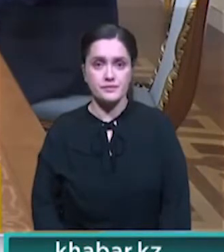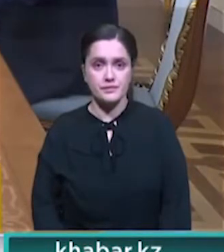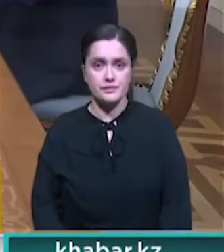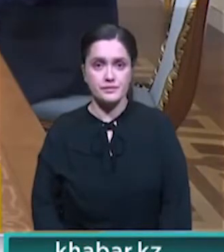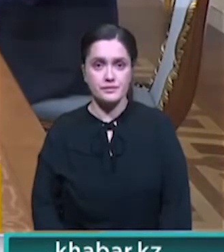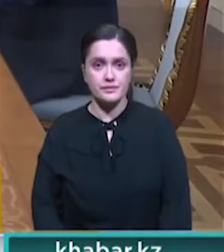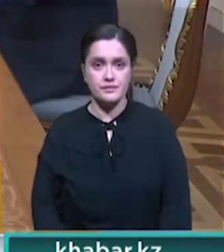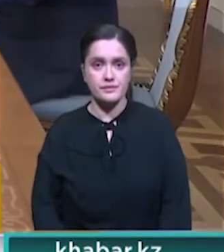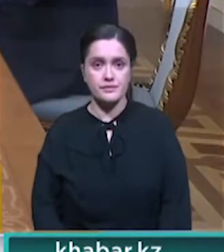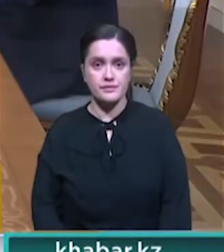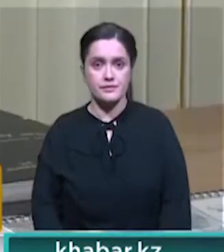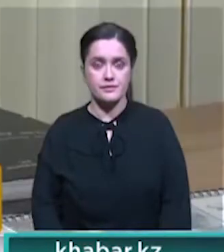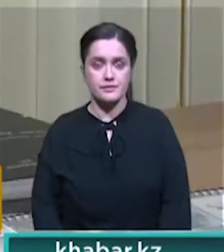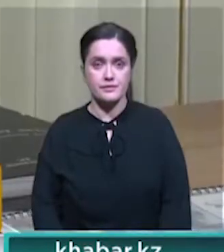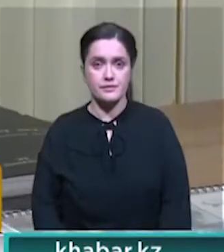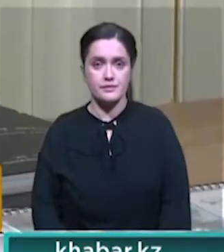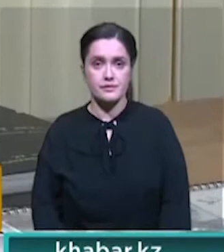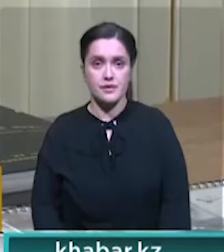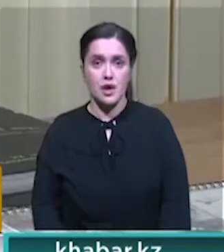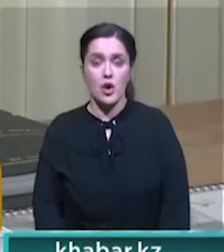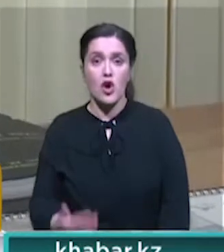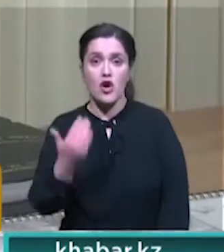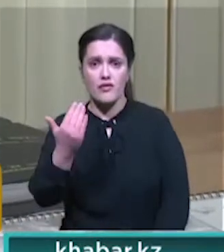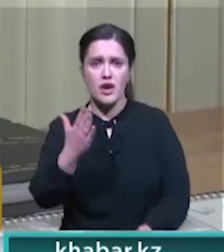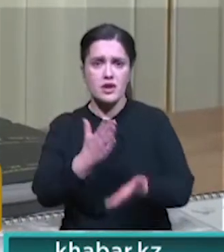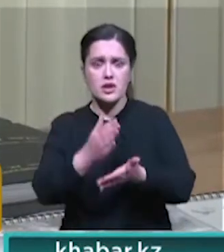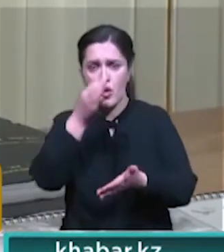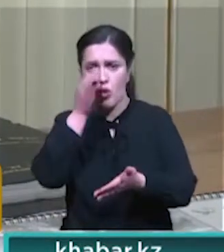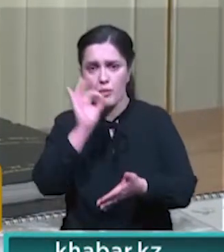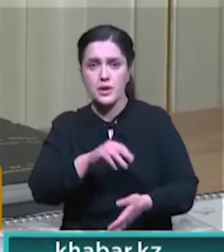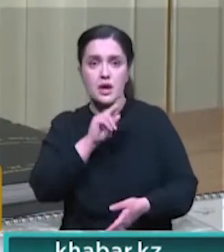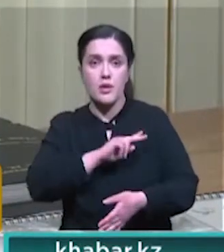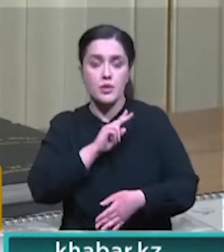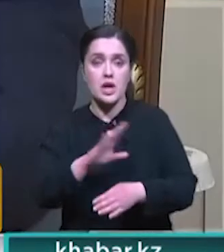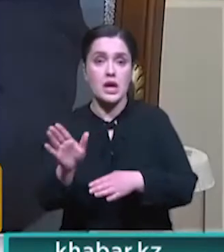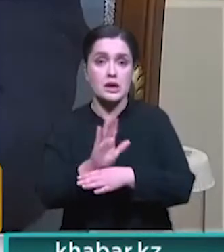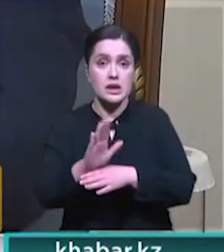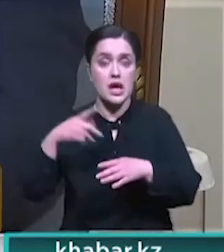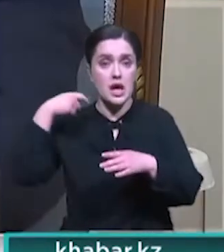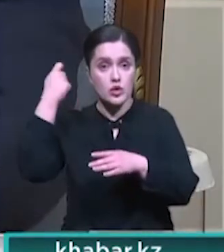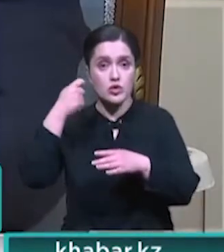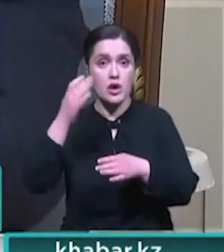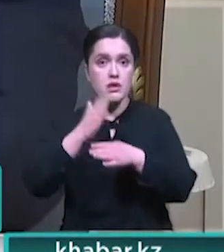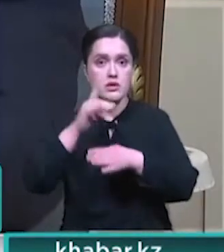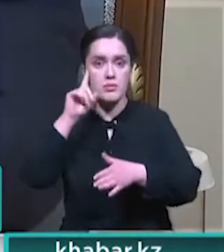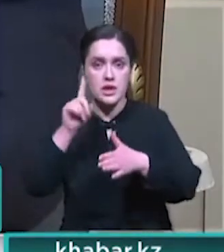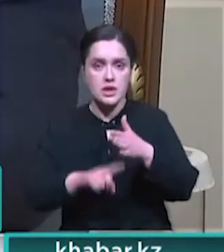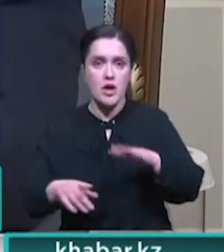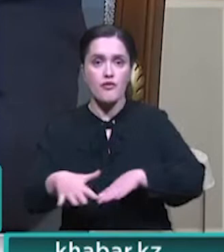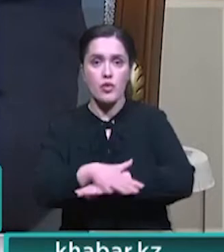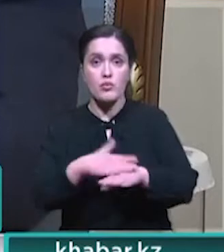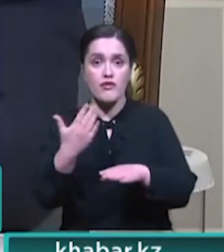finder почту вы имеете большой опыт работы в киноиндустрии заслужили признание в обществе ваши фильмы